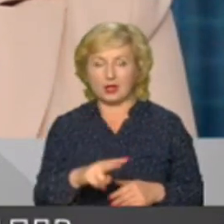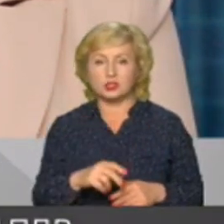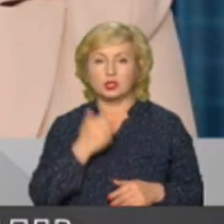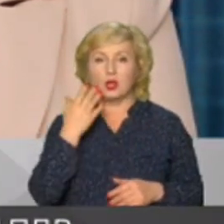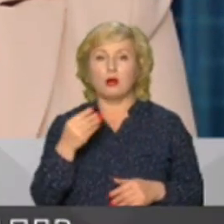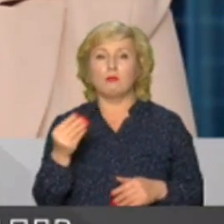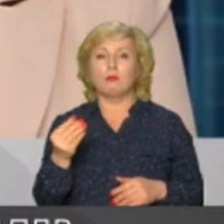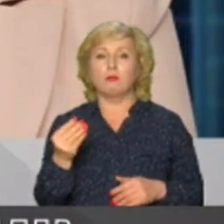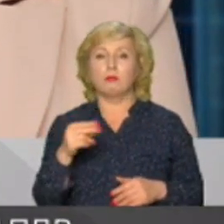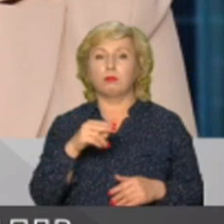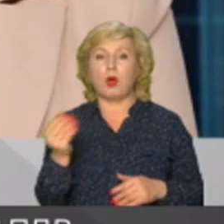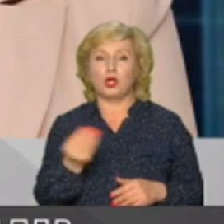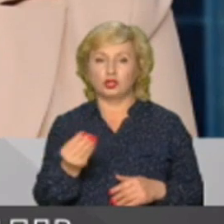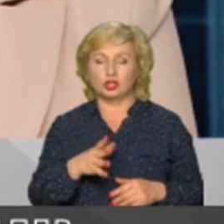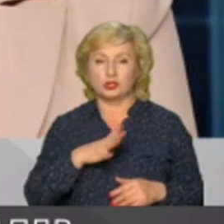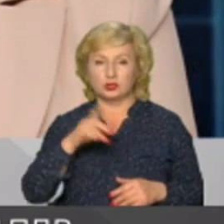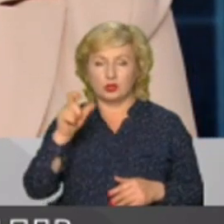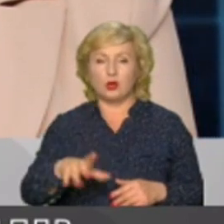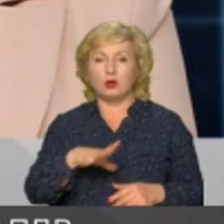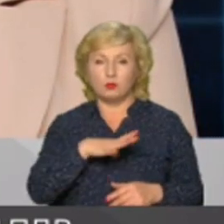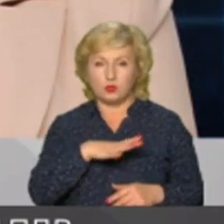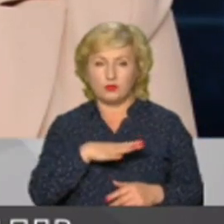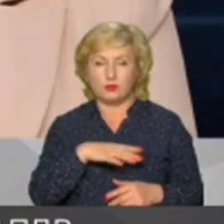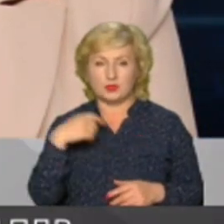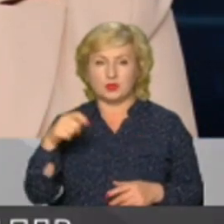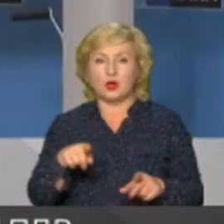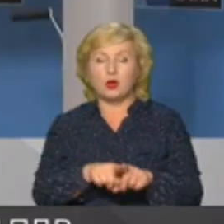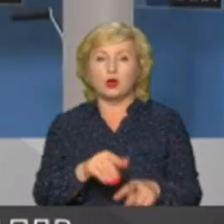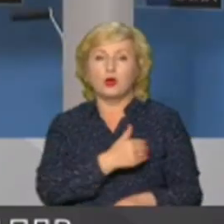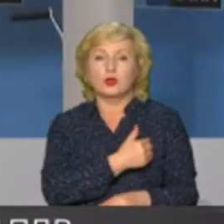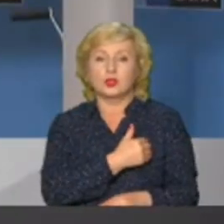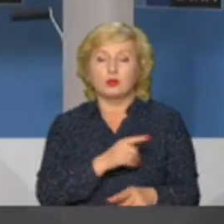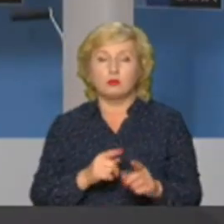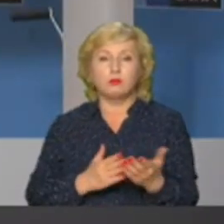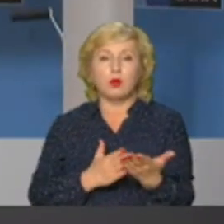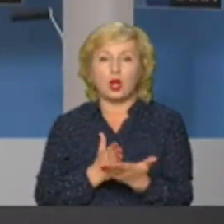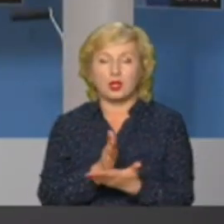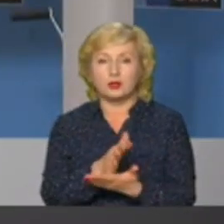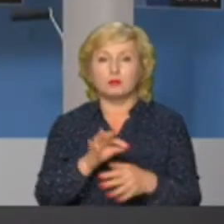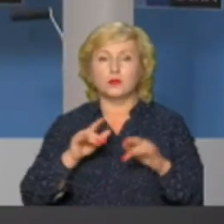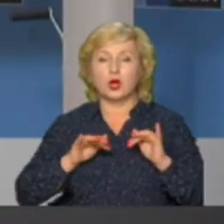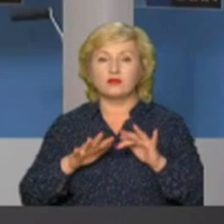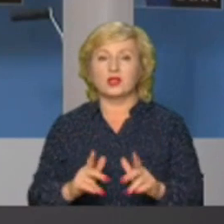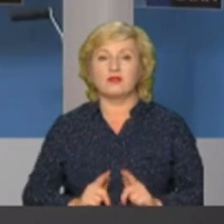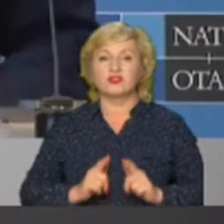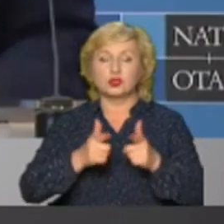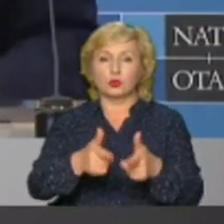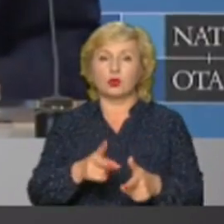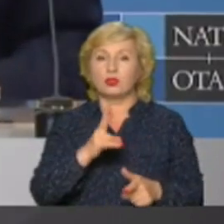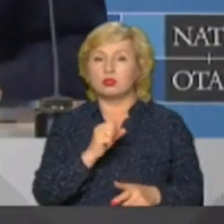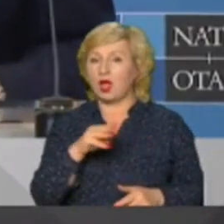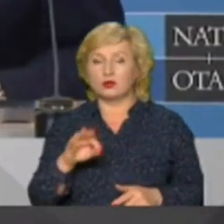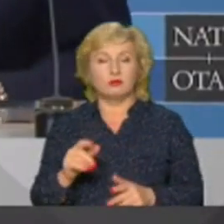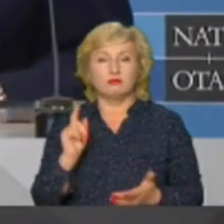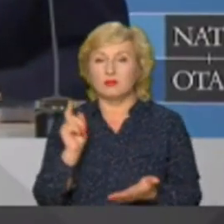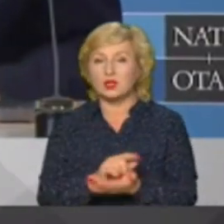був президентом, він дуже хотів таку політику провів для вступу в НАТО, але вона не